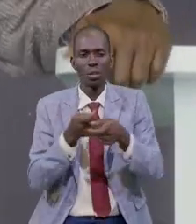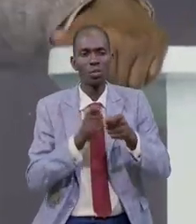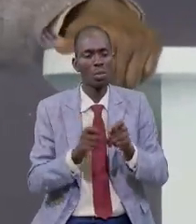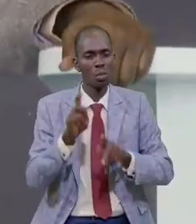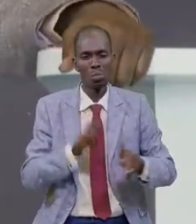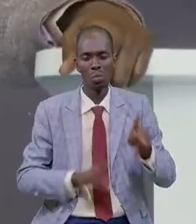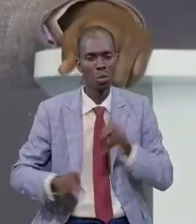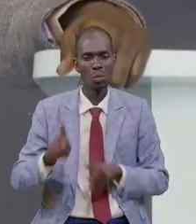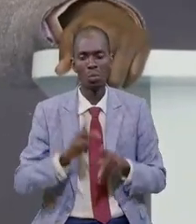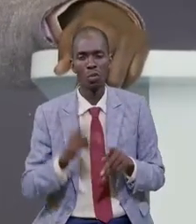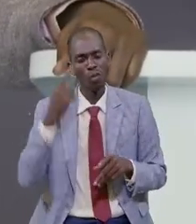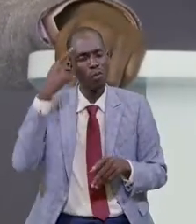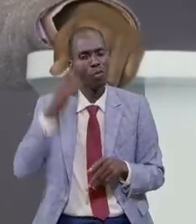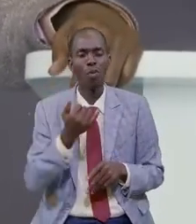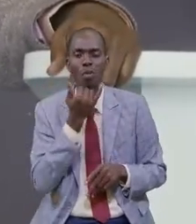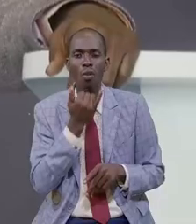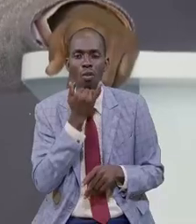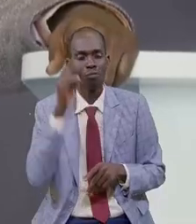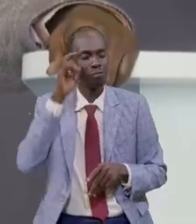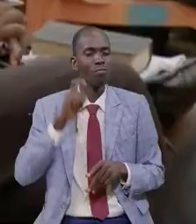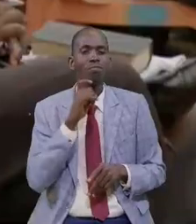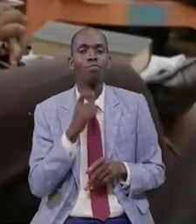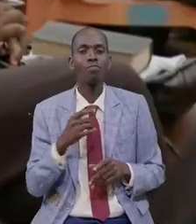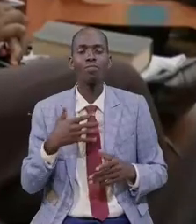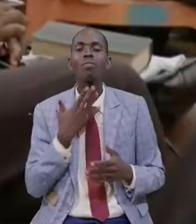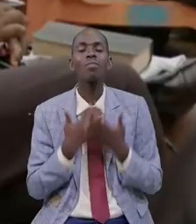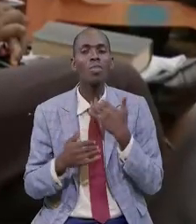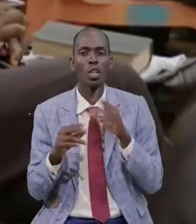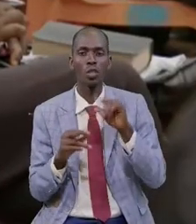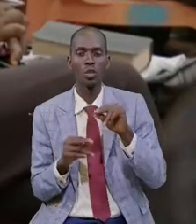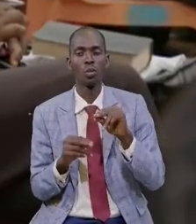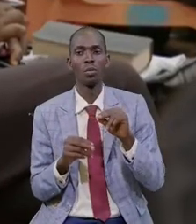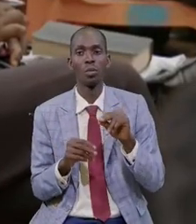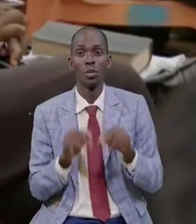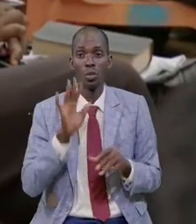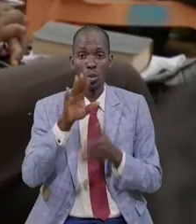rien de pareil son secours viendra de l'É